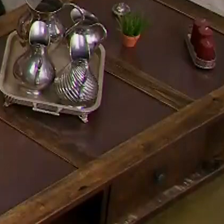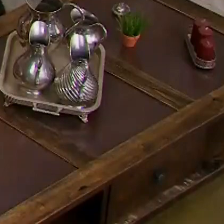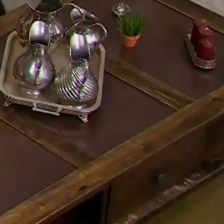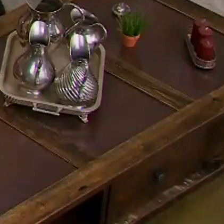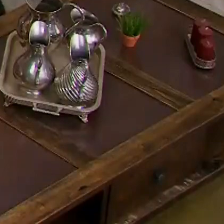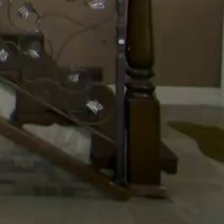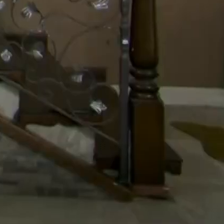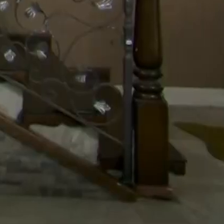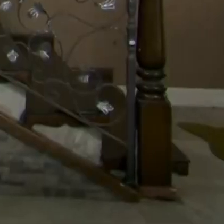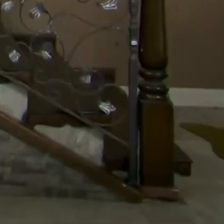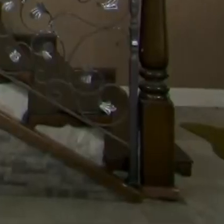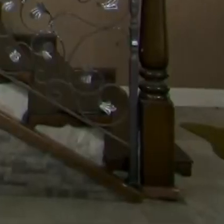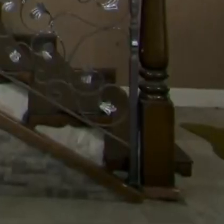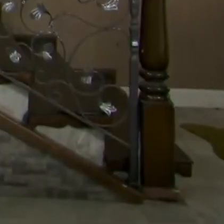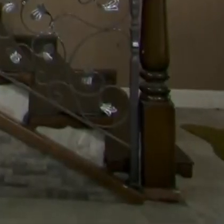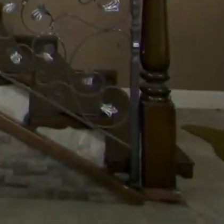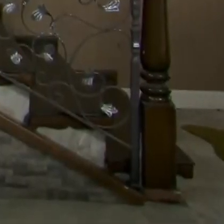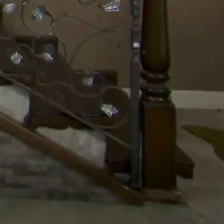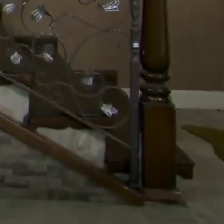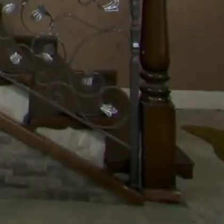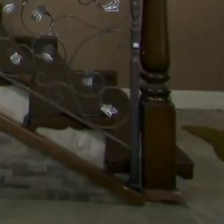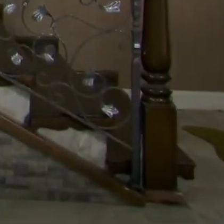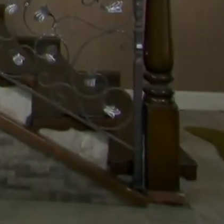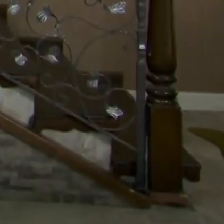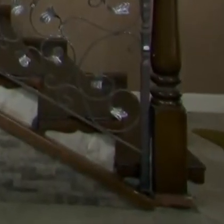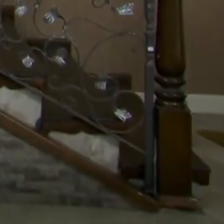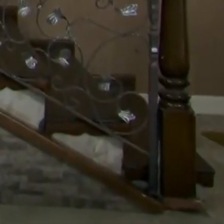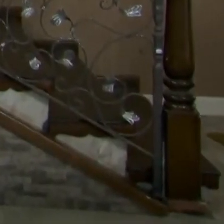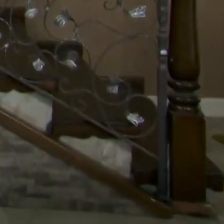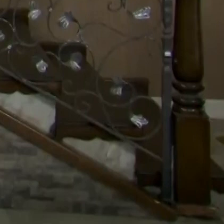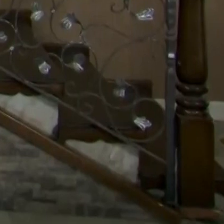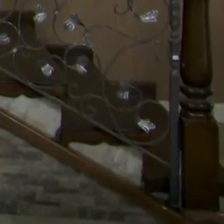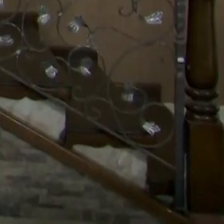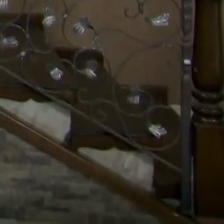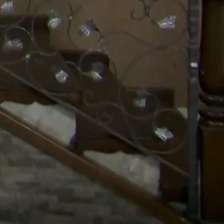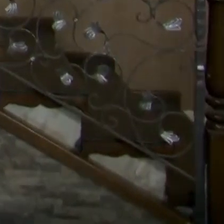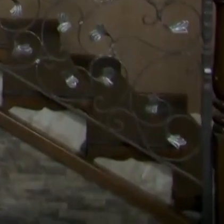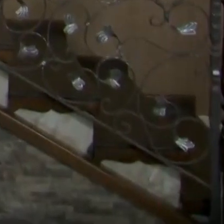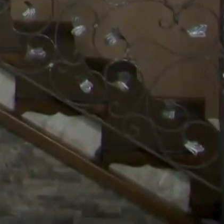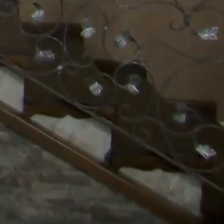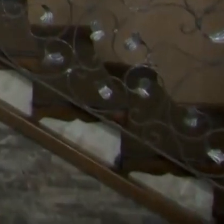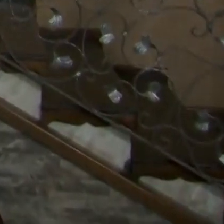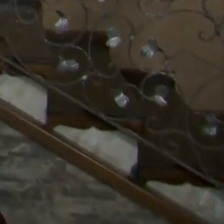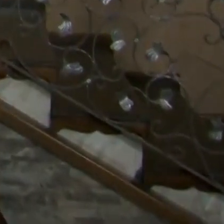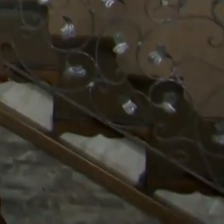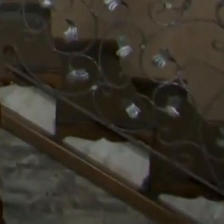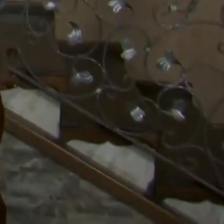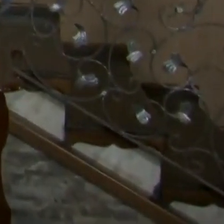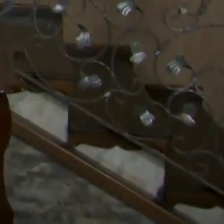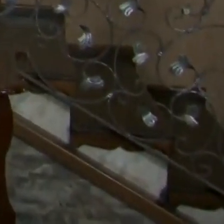Kemal tamamen kelleşmiş, dazlak kafasıyla salona inip karşılarına dikildi. Elleri pantolonunun ceplerinde tepkilerini ölçüyor.